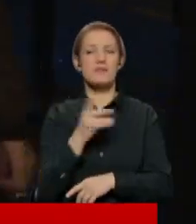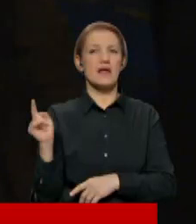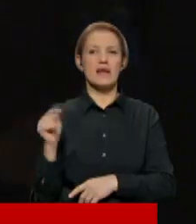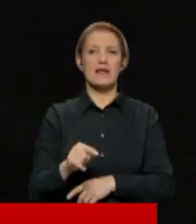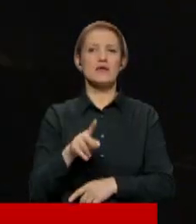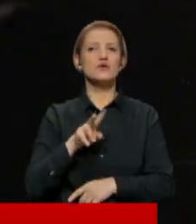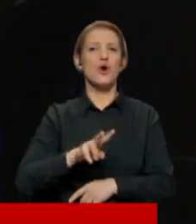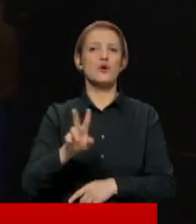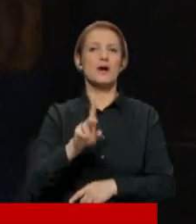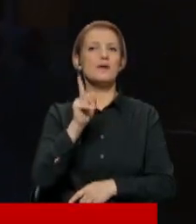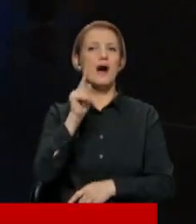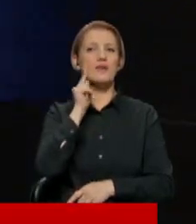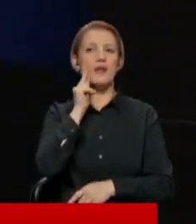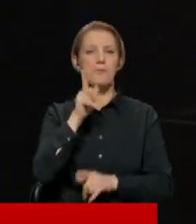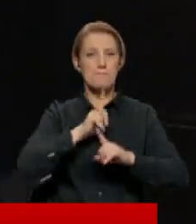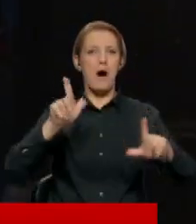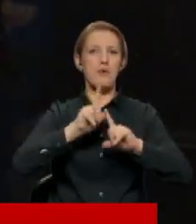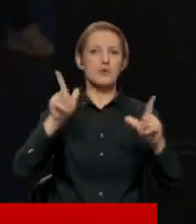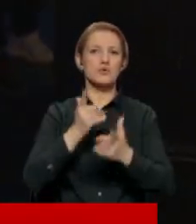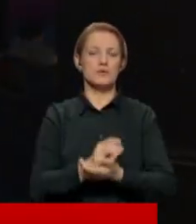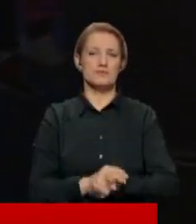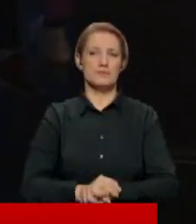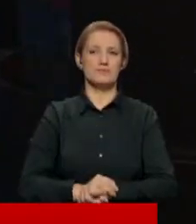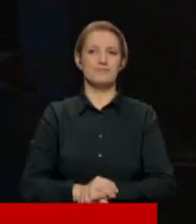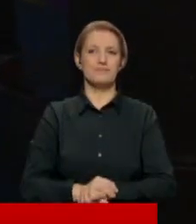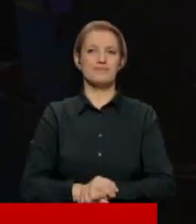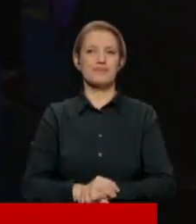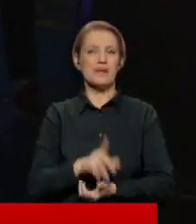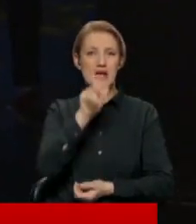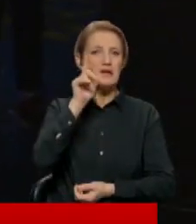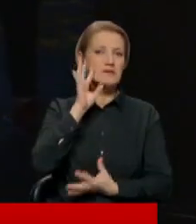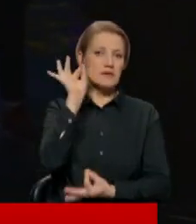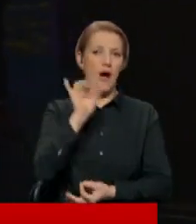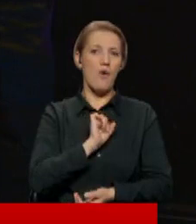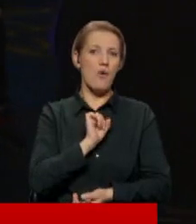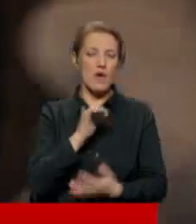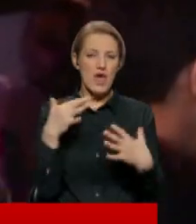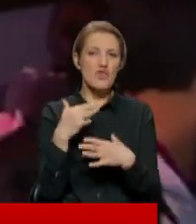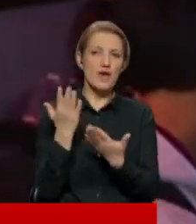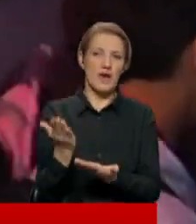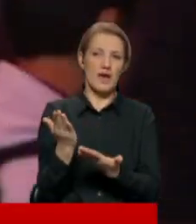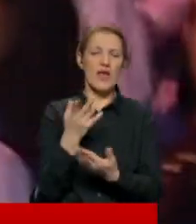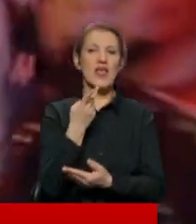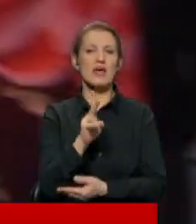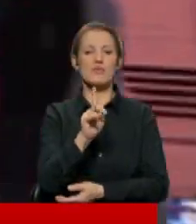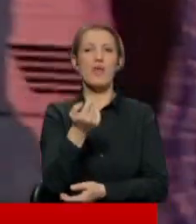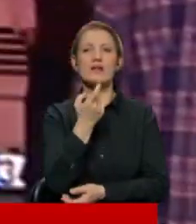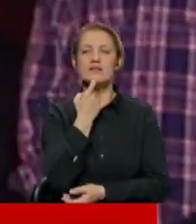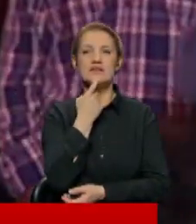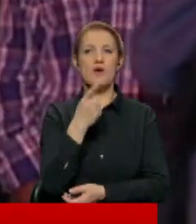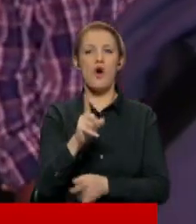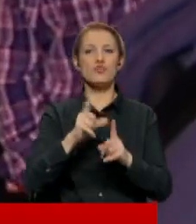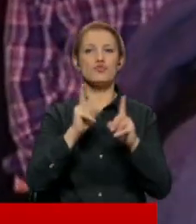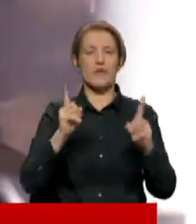gelirken yolda bir tane adam bağırıyordu. İnsan korkuyor ister istemez gece çünkü. 2016'da o